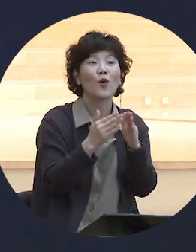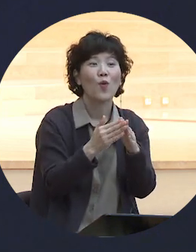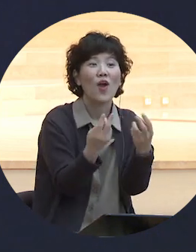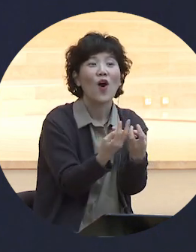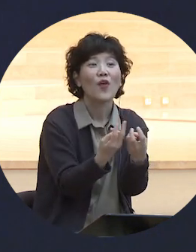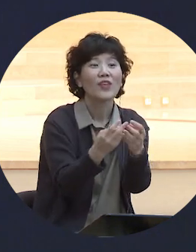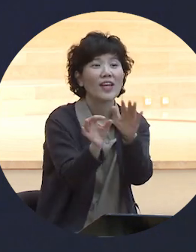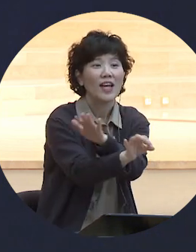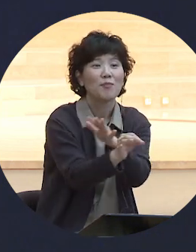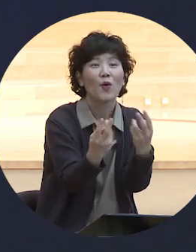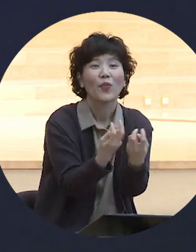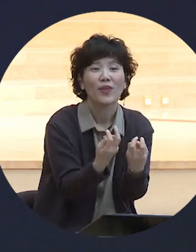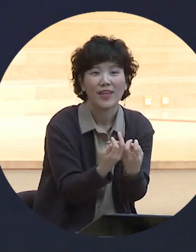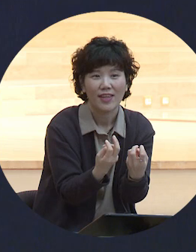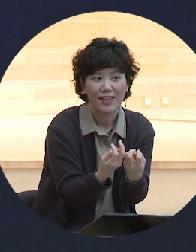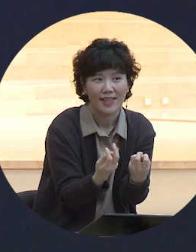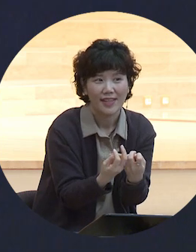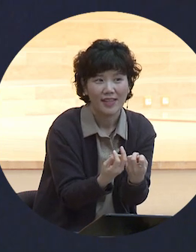어떻게 값을 치르셨나요?